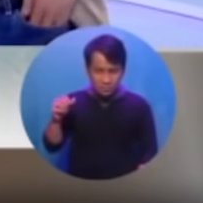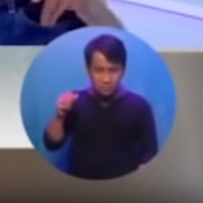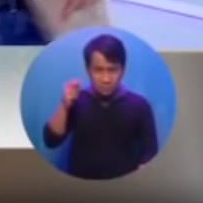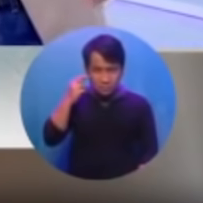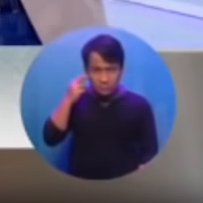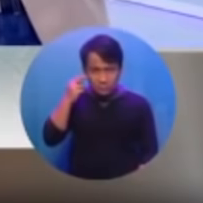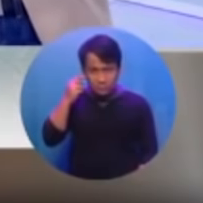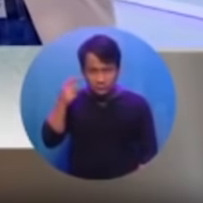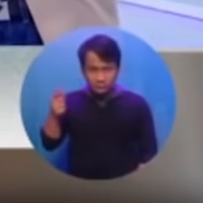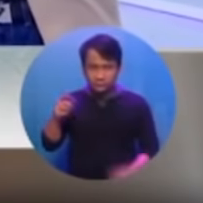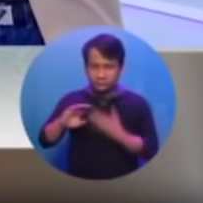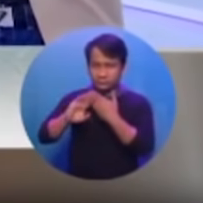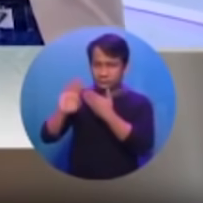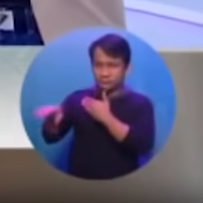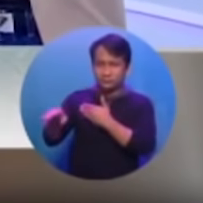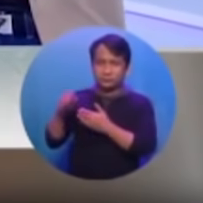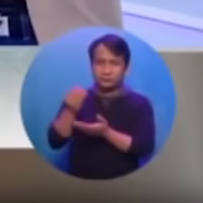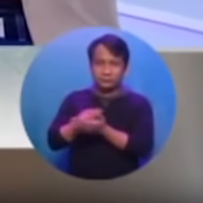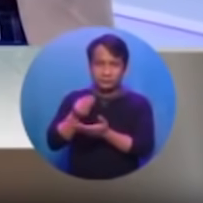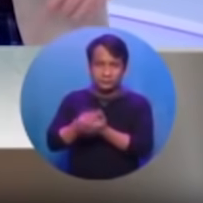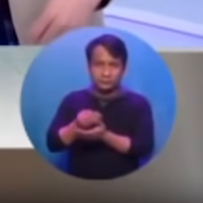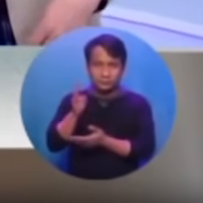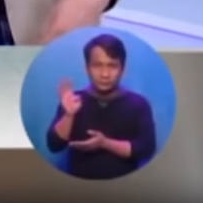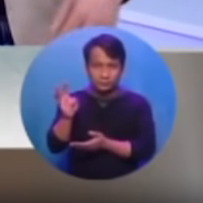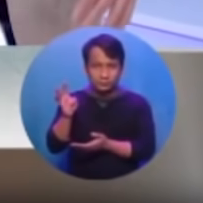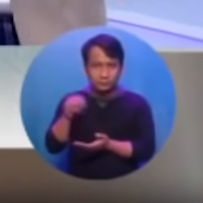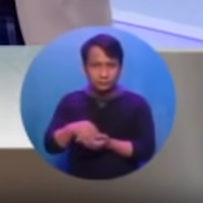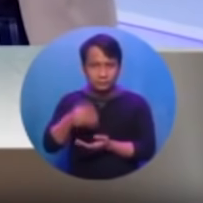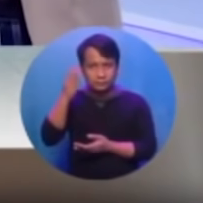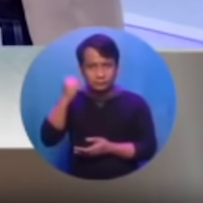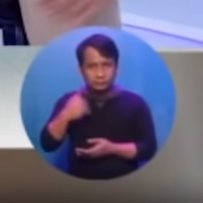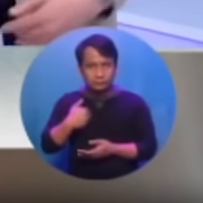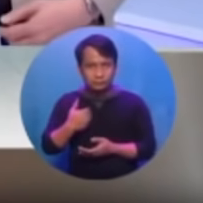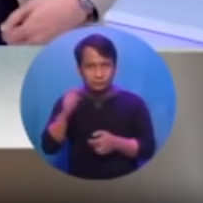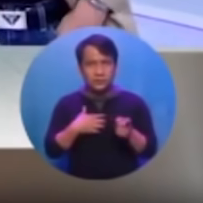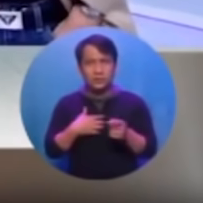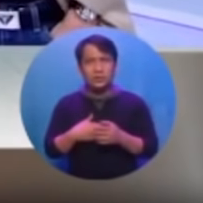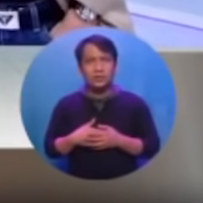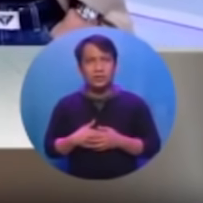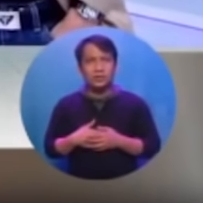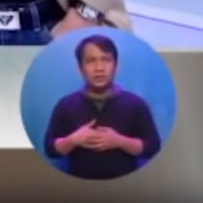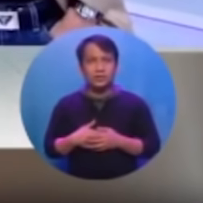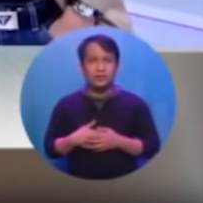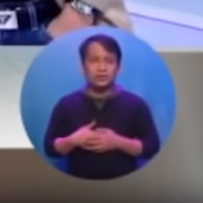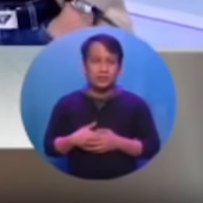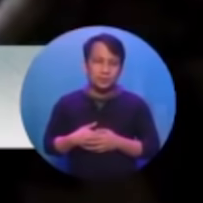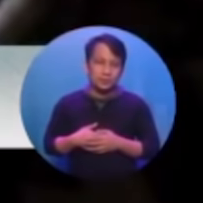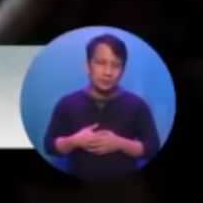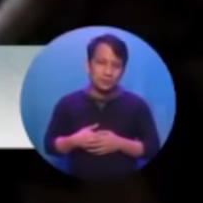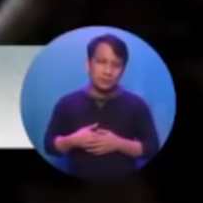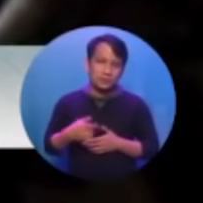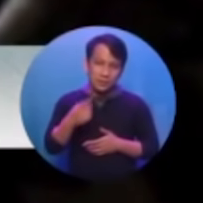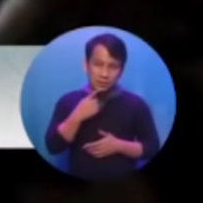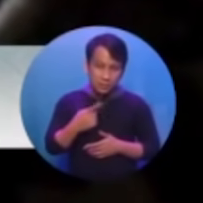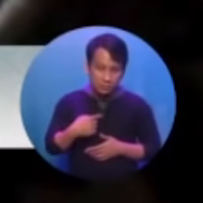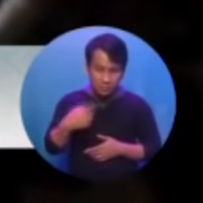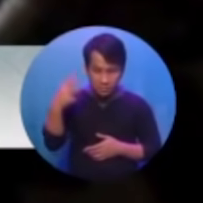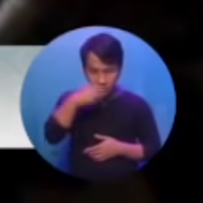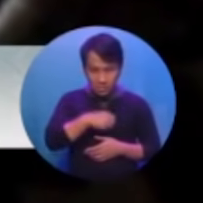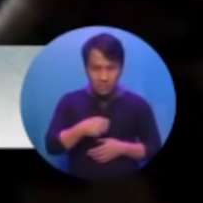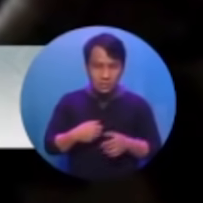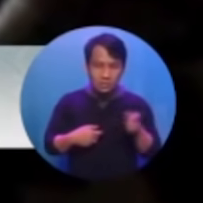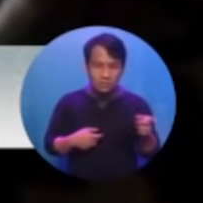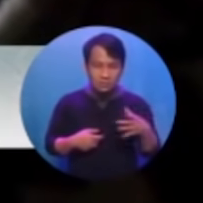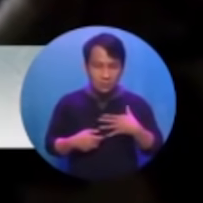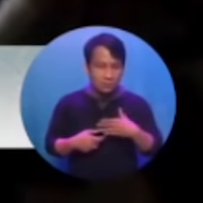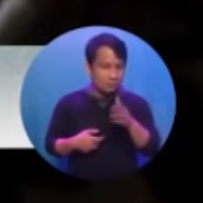Nuesca na naibalik na po namin, sir, ang pera, yung 40,000, ba't nyo pa kailang magdemanda sa amin? Yun nga po yung pinagtataka namin, kahit si